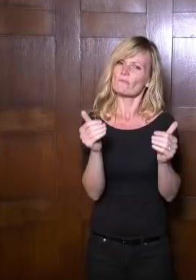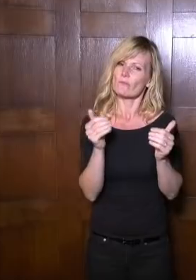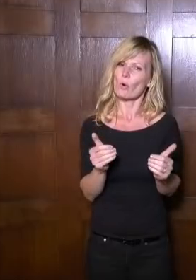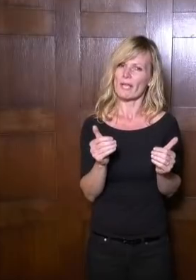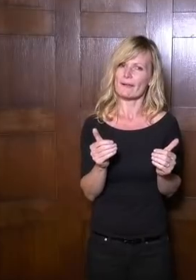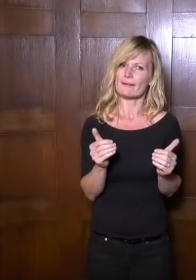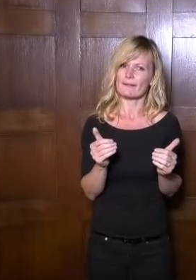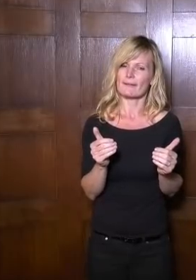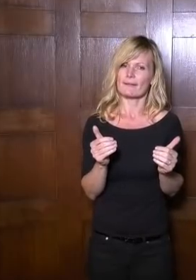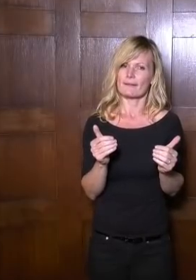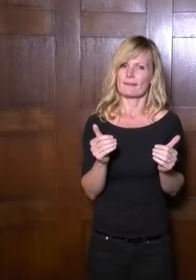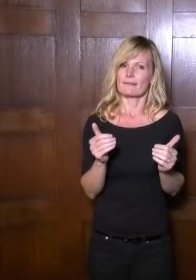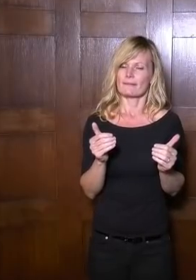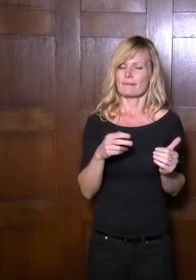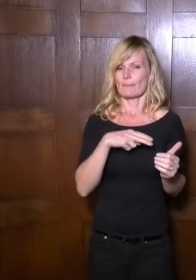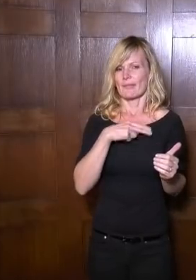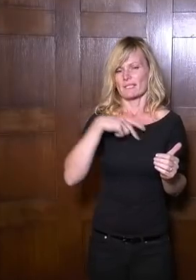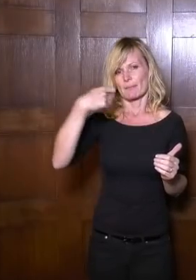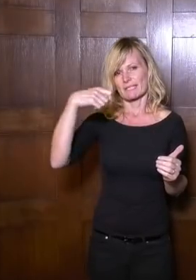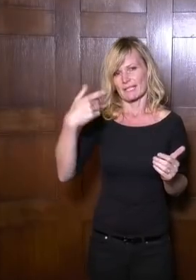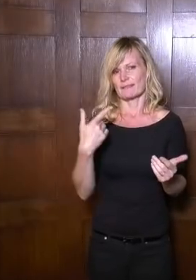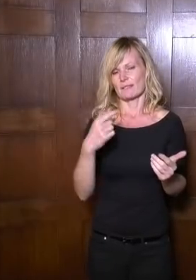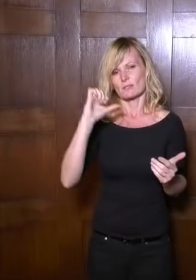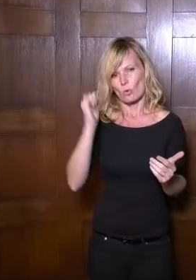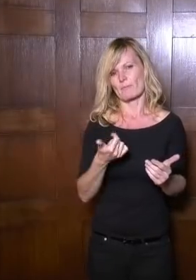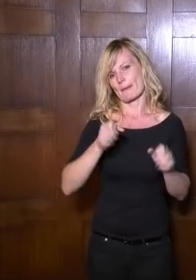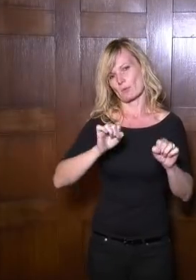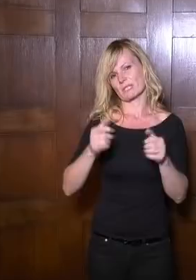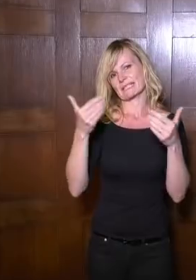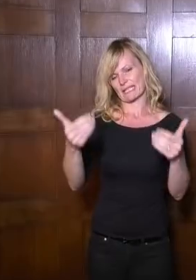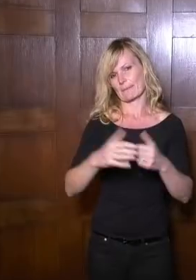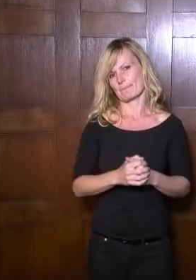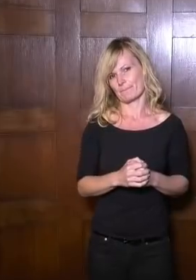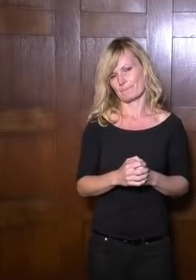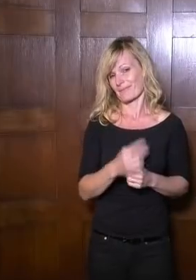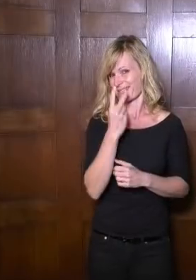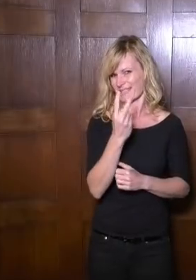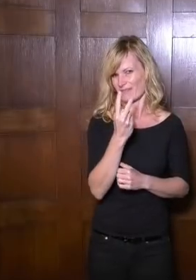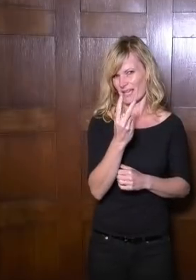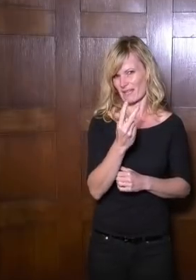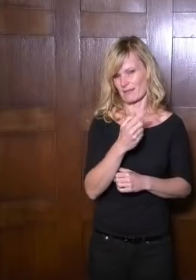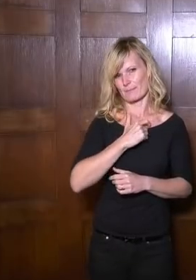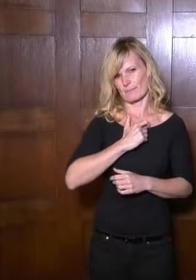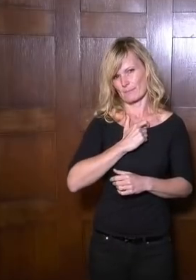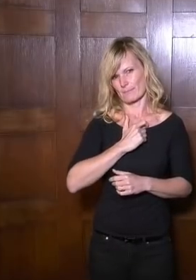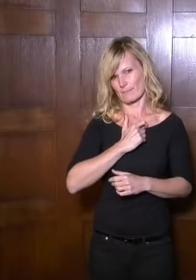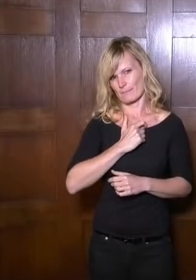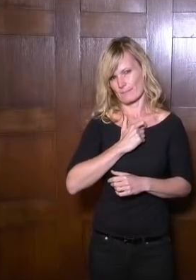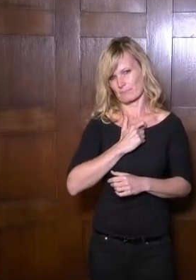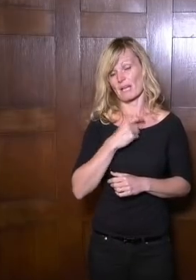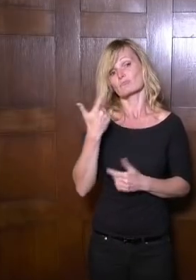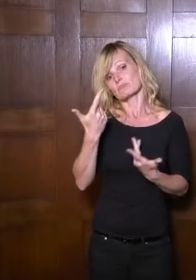möchte ich dem Ministerpräsidenten die Gelegenheit geben. Er hat zwei präzise, konkrete, persönliche Fragen sind an Sie gerichtet